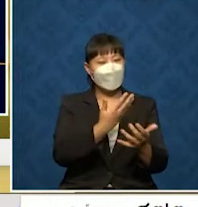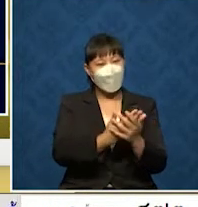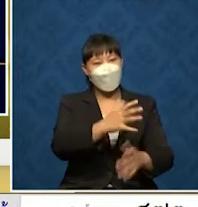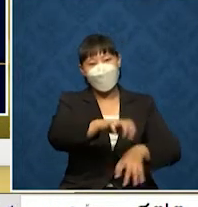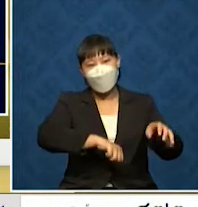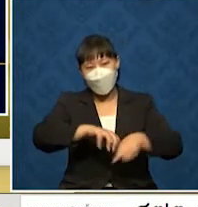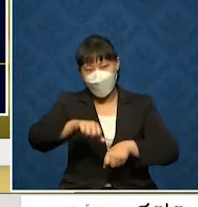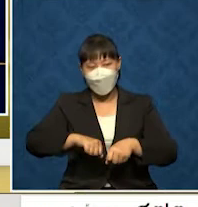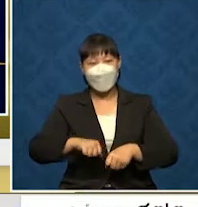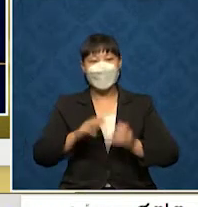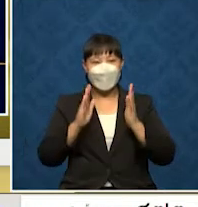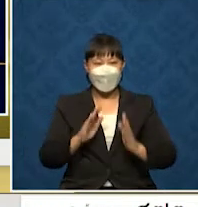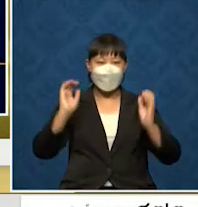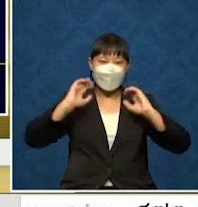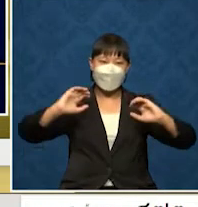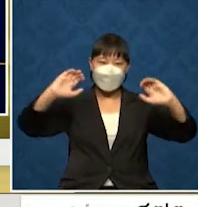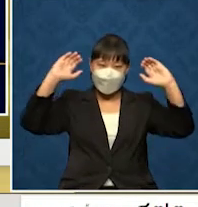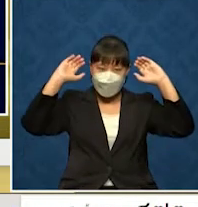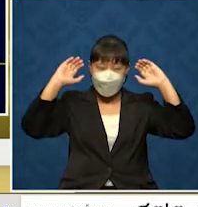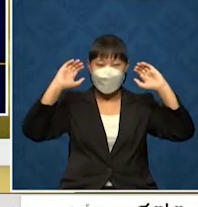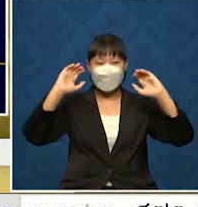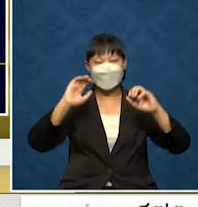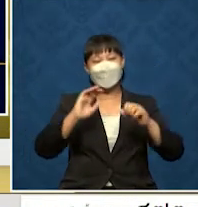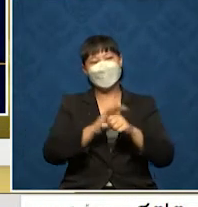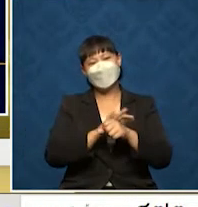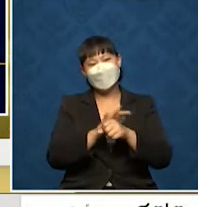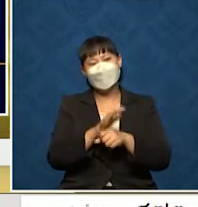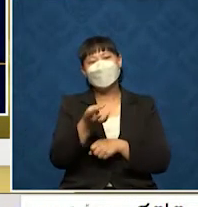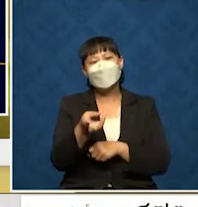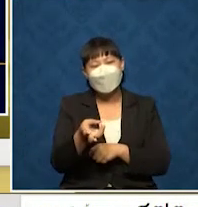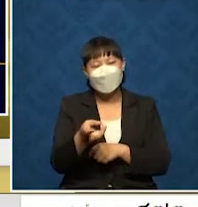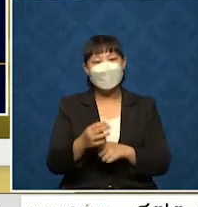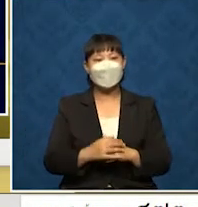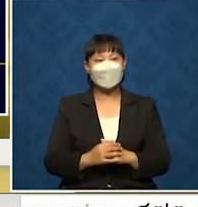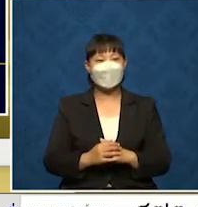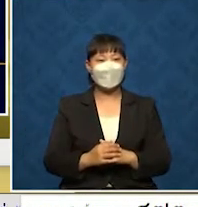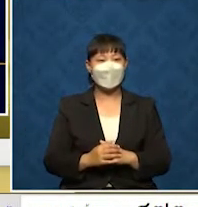นของเจ้าหน้าที่ราชการไม่มากนักและโดยเฉพาะ